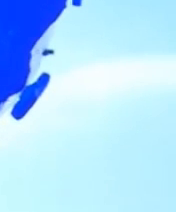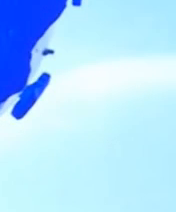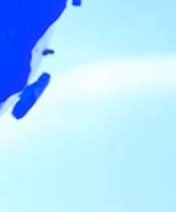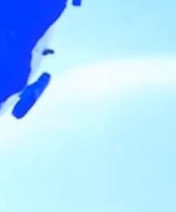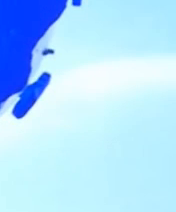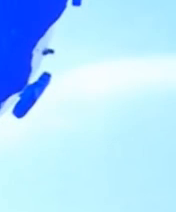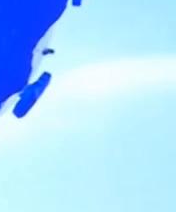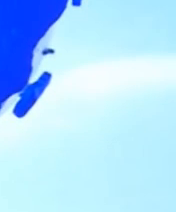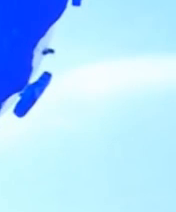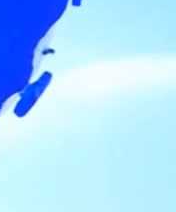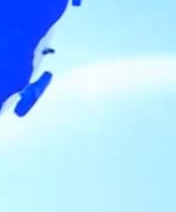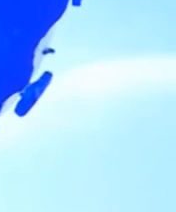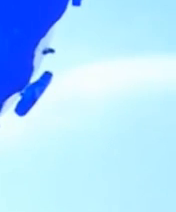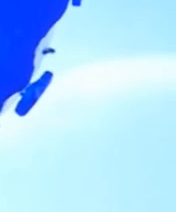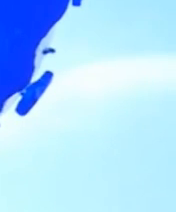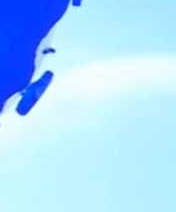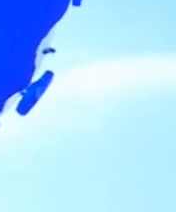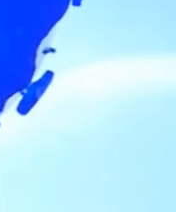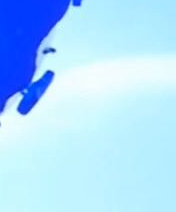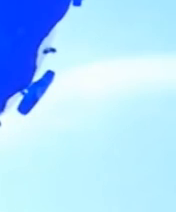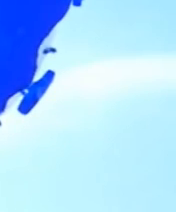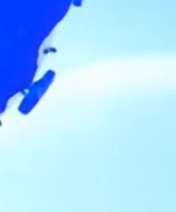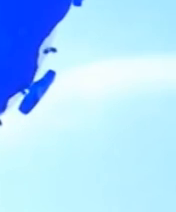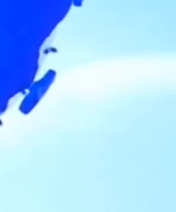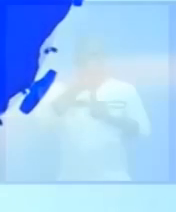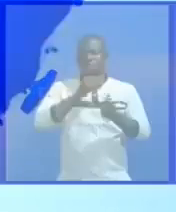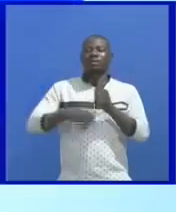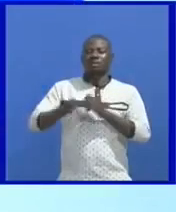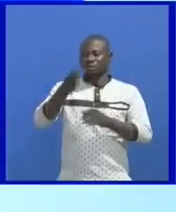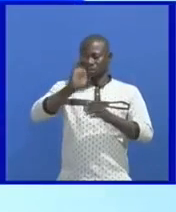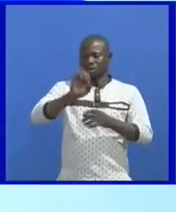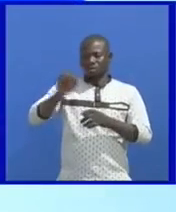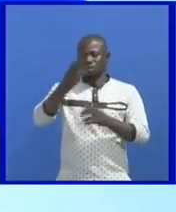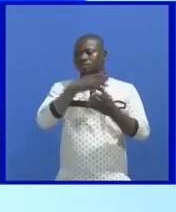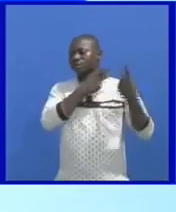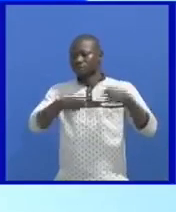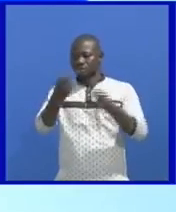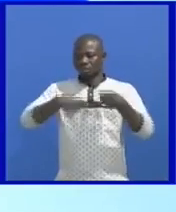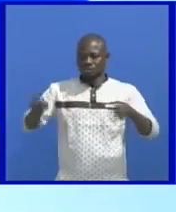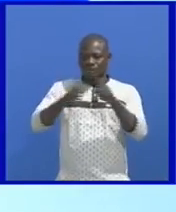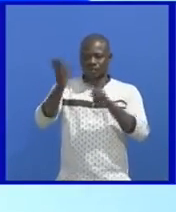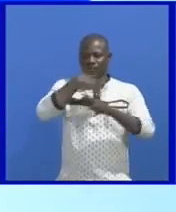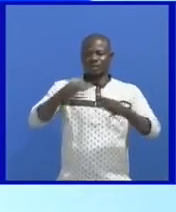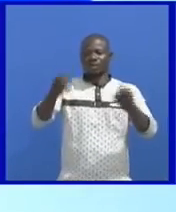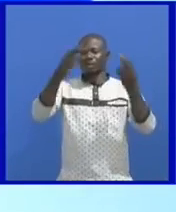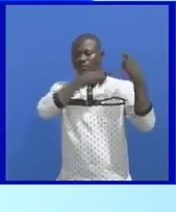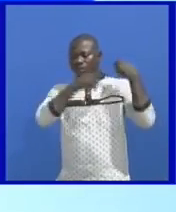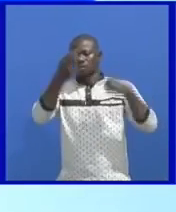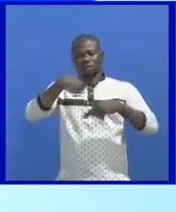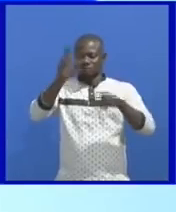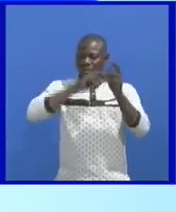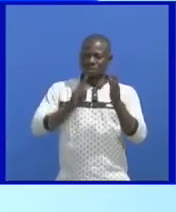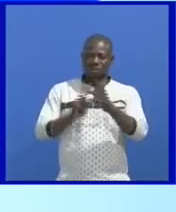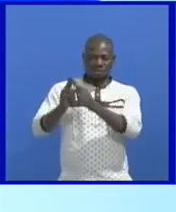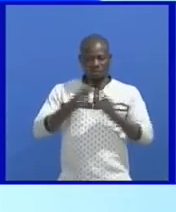le sujet. Les explications du président de la CENI lors de sa rencontre avec des responsables de l'Union pour le progrès